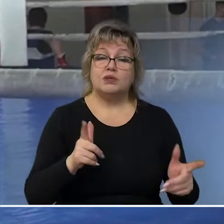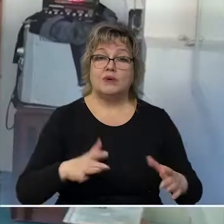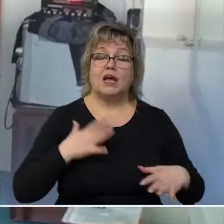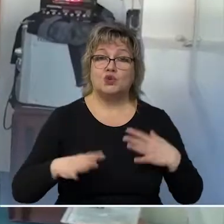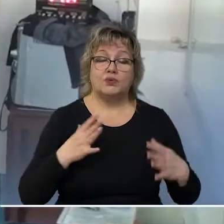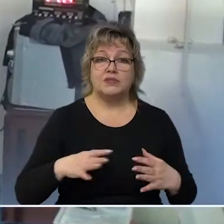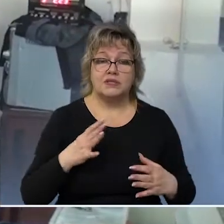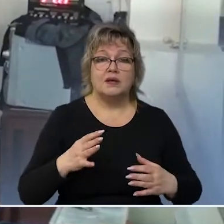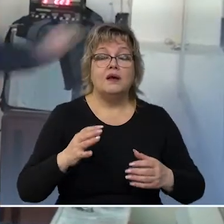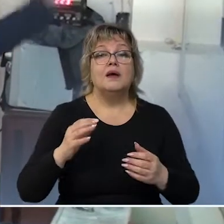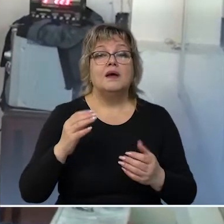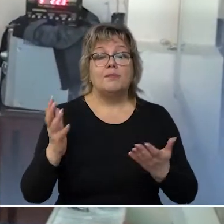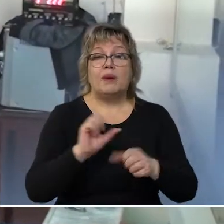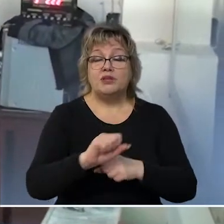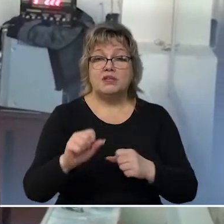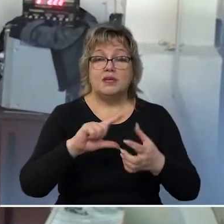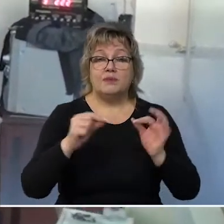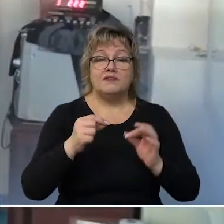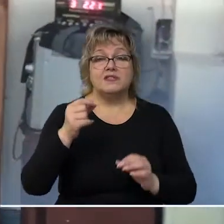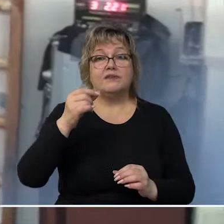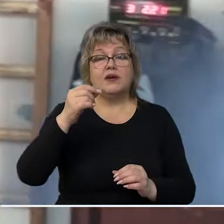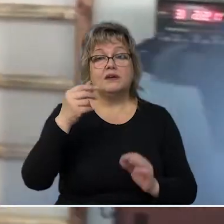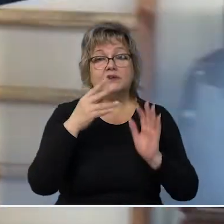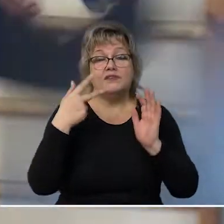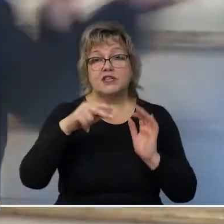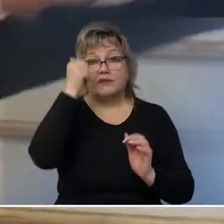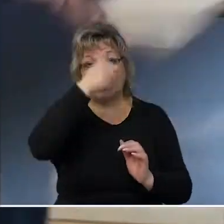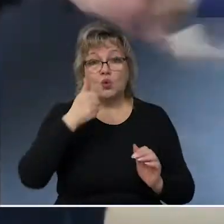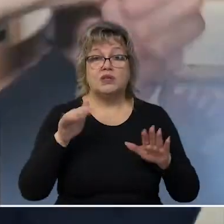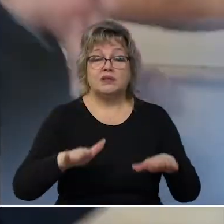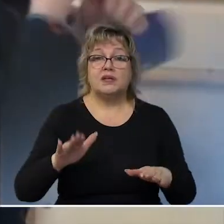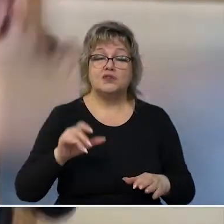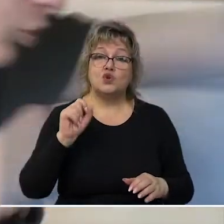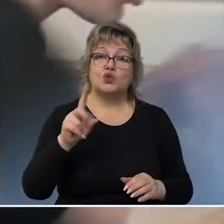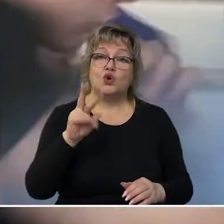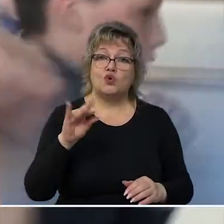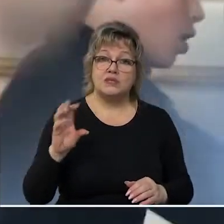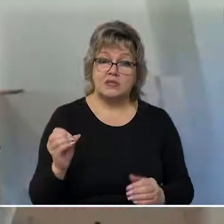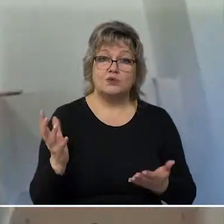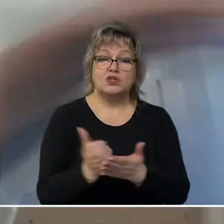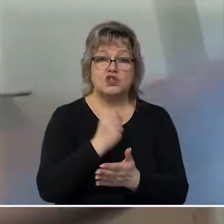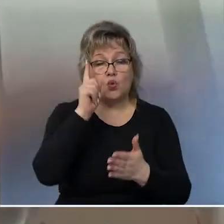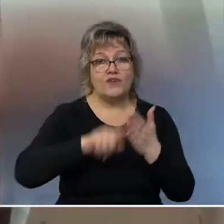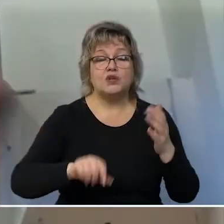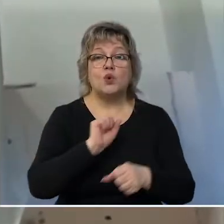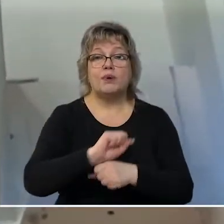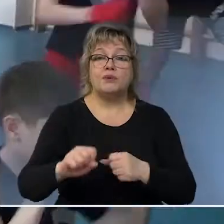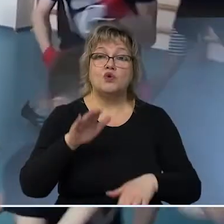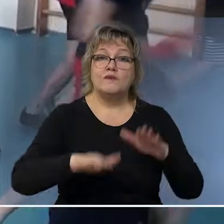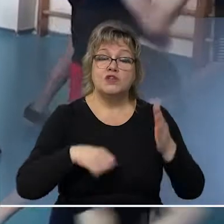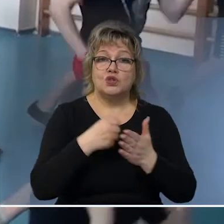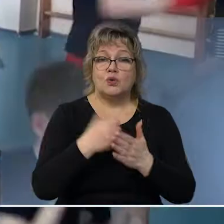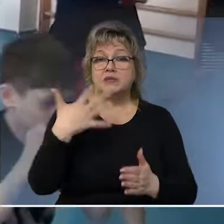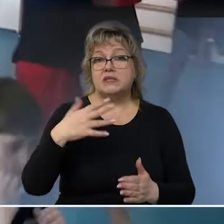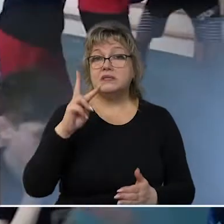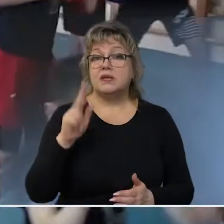конечно. Камиль Мусаев, победитель первенства области 2020 года. На ринге в золотой косе провел 3 боя, одержал уверенную победу в весе